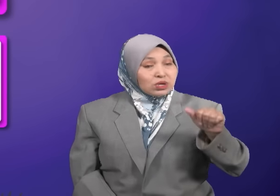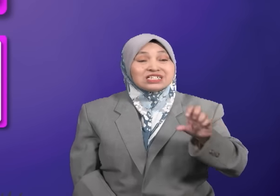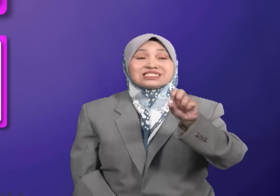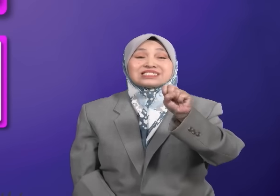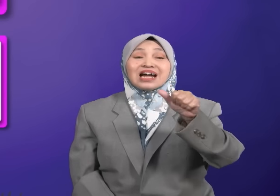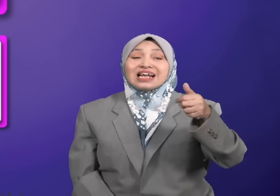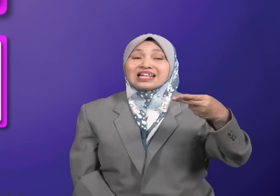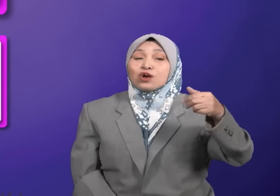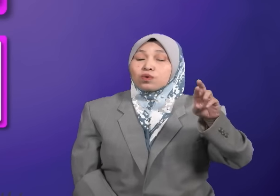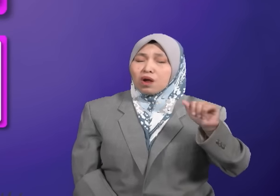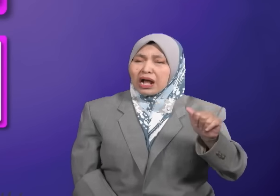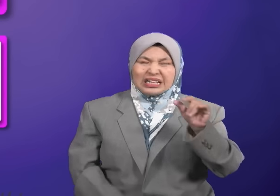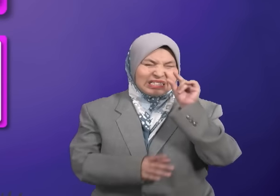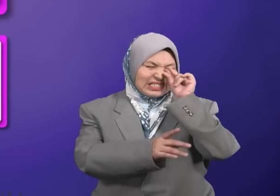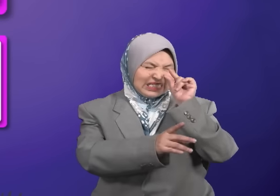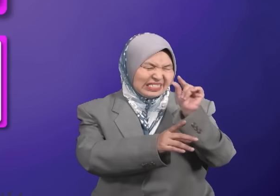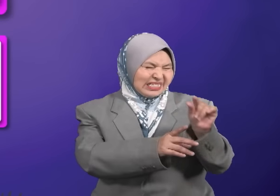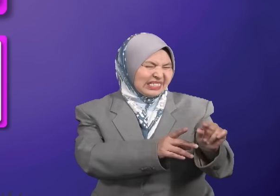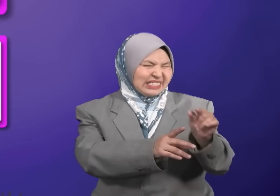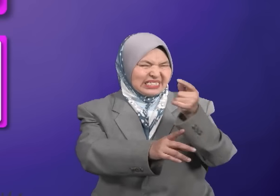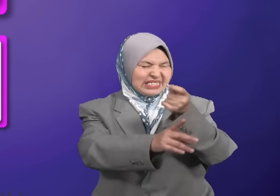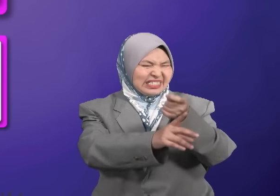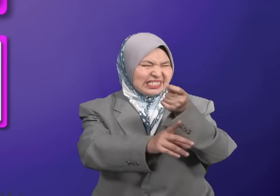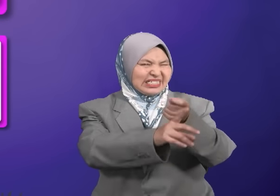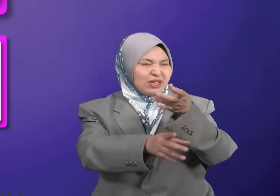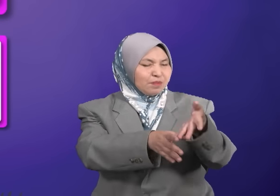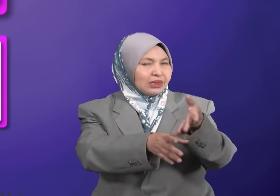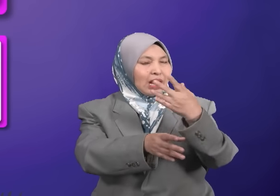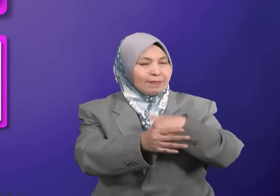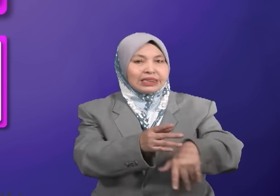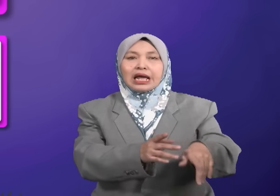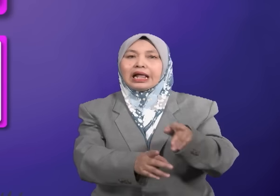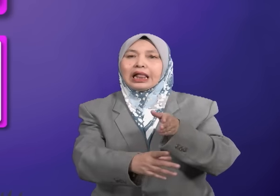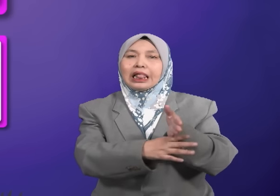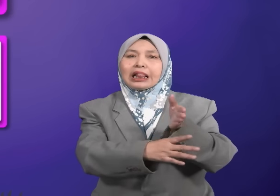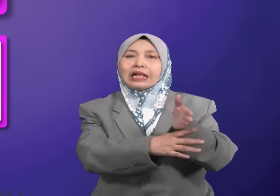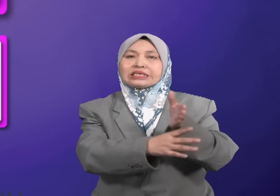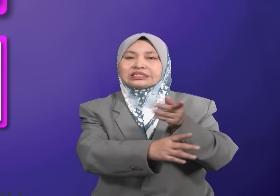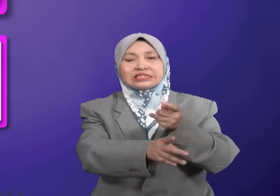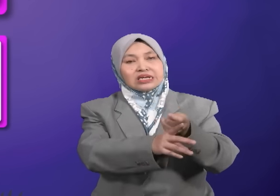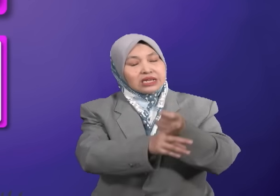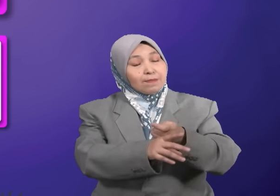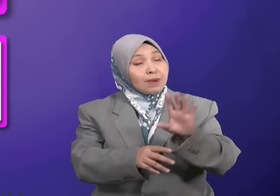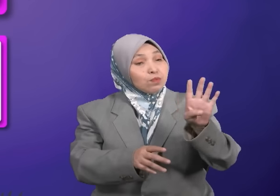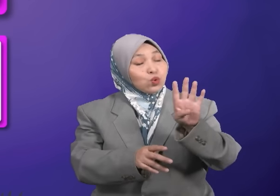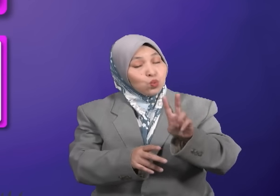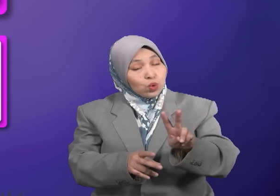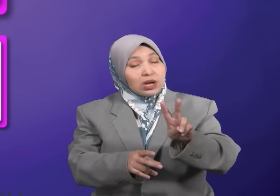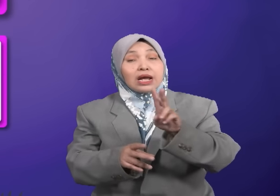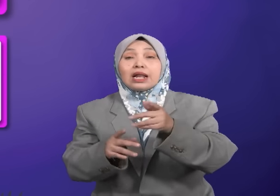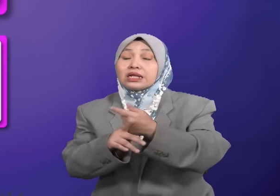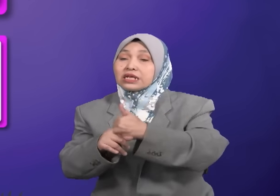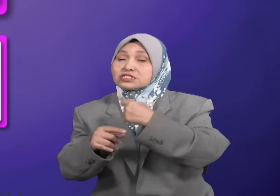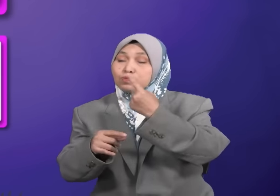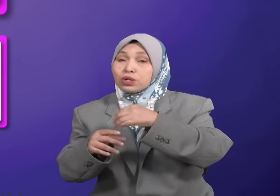iaitu menghina, mengejek, memandang rendah dan juga menyindir. 42 kali disebut di dalam Al-Quran, muncul dalam surah